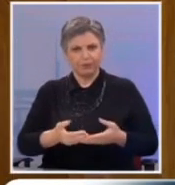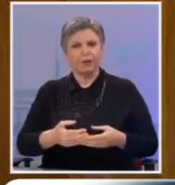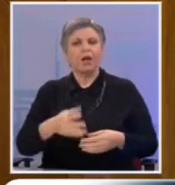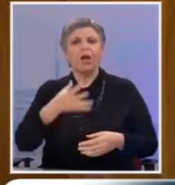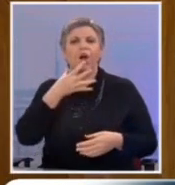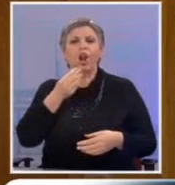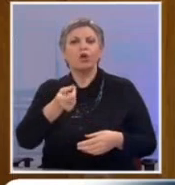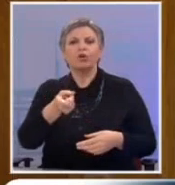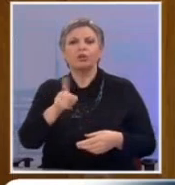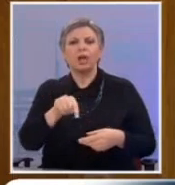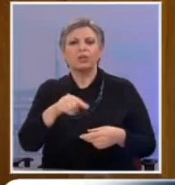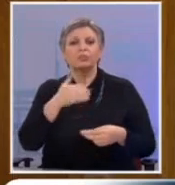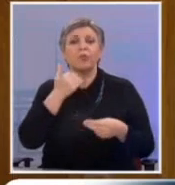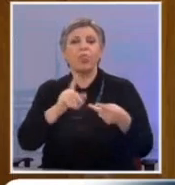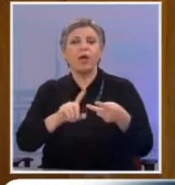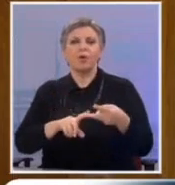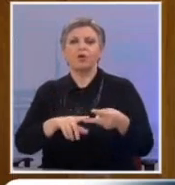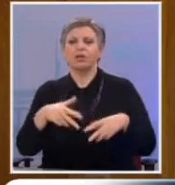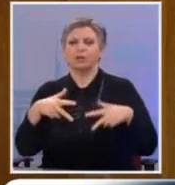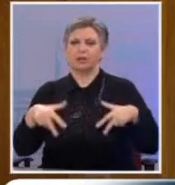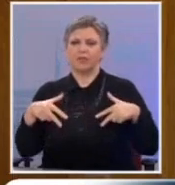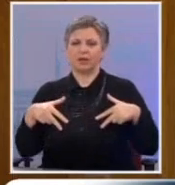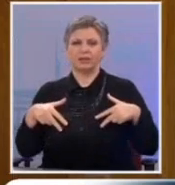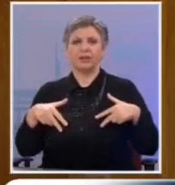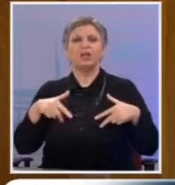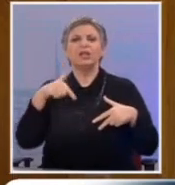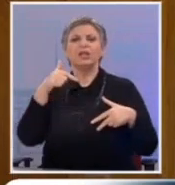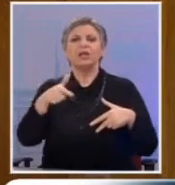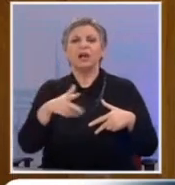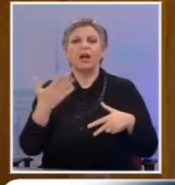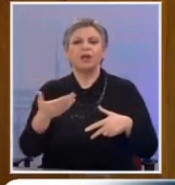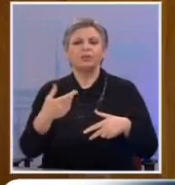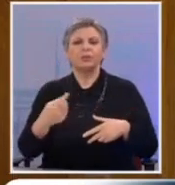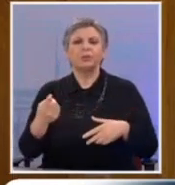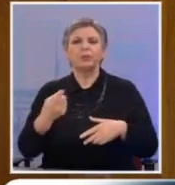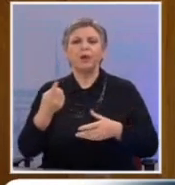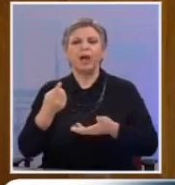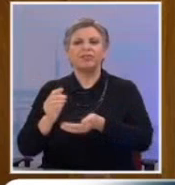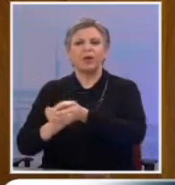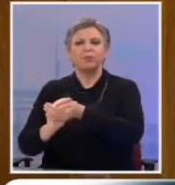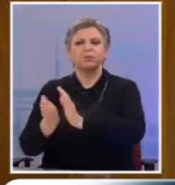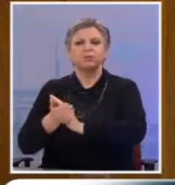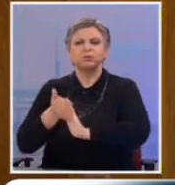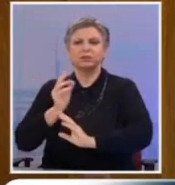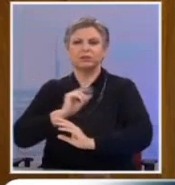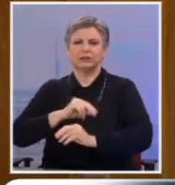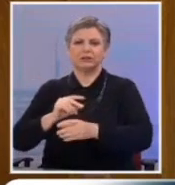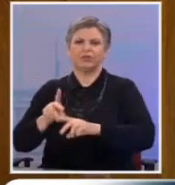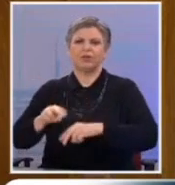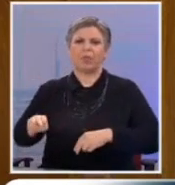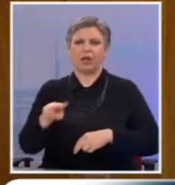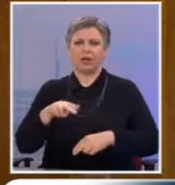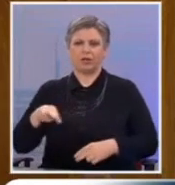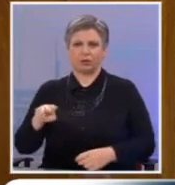ότι είναι ταυτισμένη η κυβέρνηση αυτή με πελατειακά και άλλα συμφέροντα. Δεν μπορεί επομένως